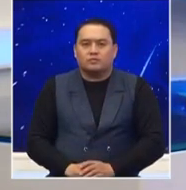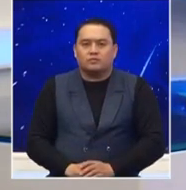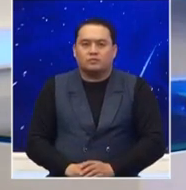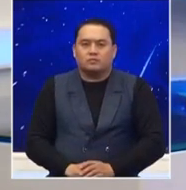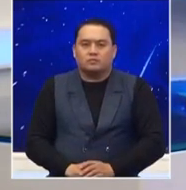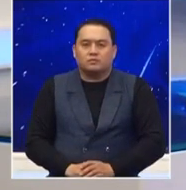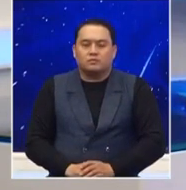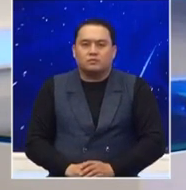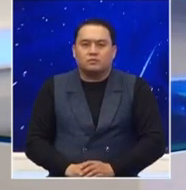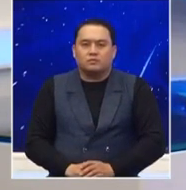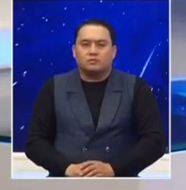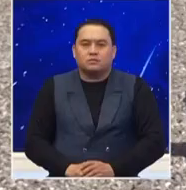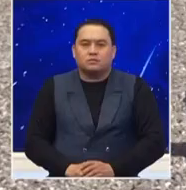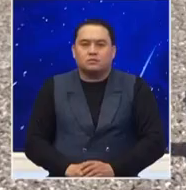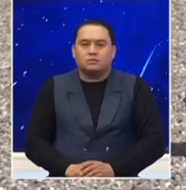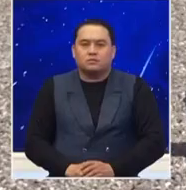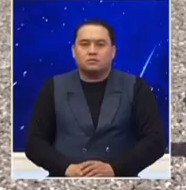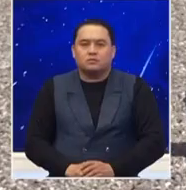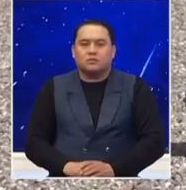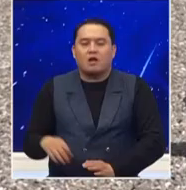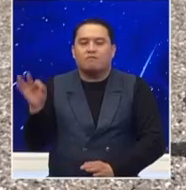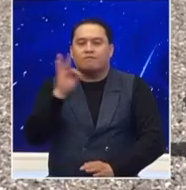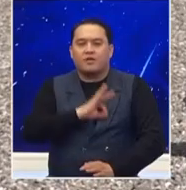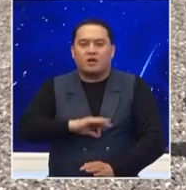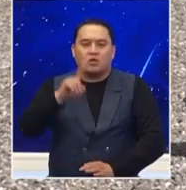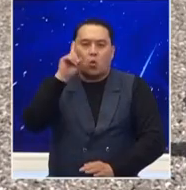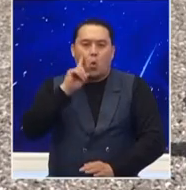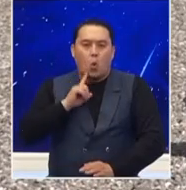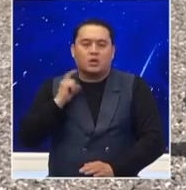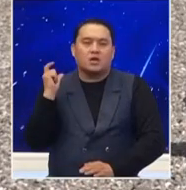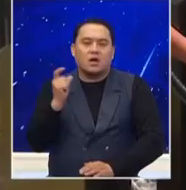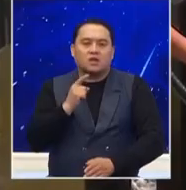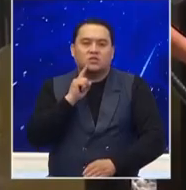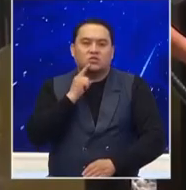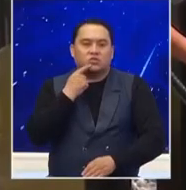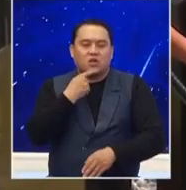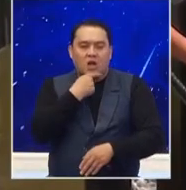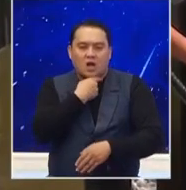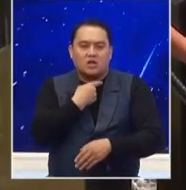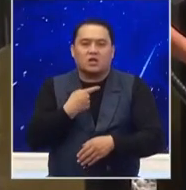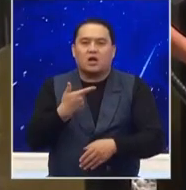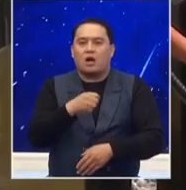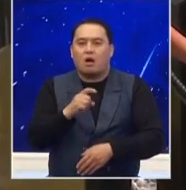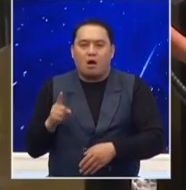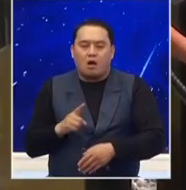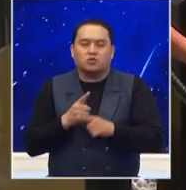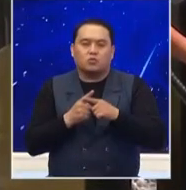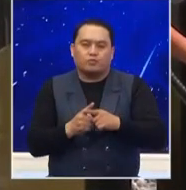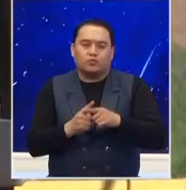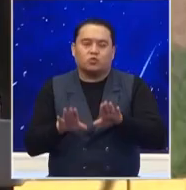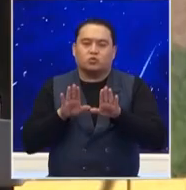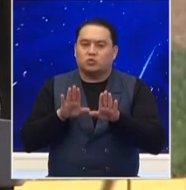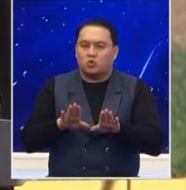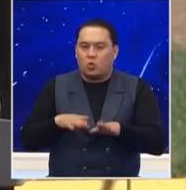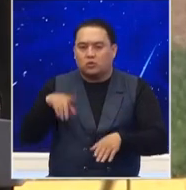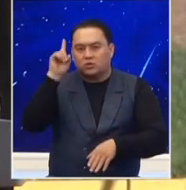Ануар Амангельдинов. Выгодно, практично и экологично. Плюсов при использовании природного газа масса. Об этом не понаслышке знают